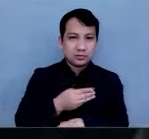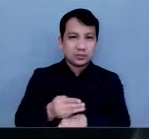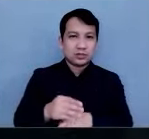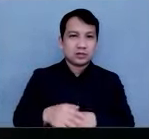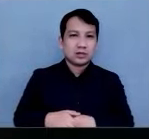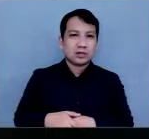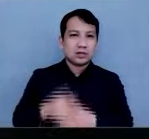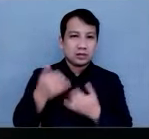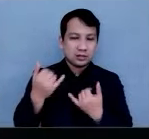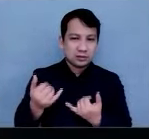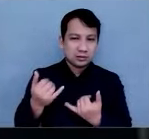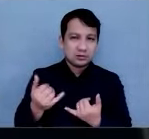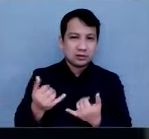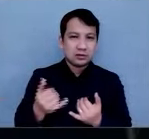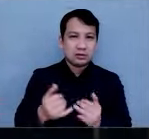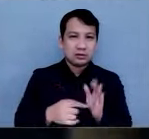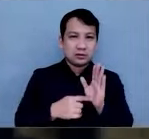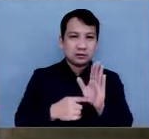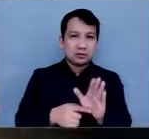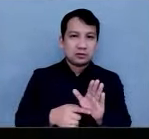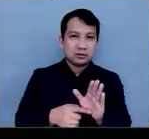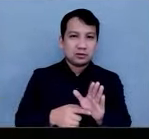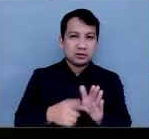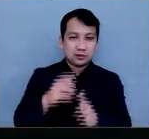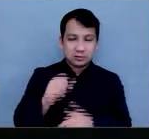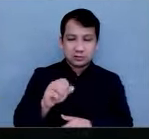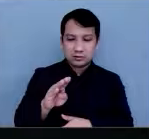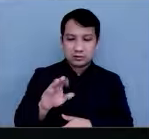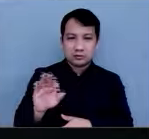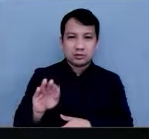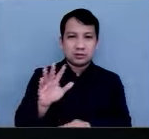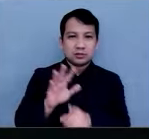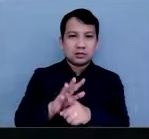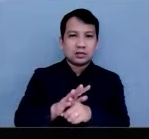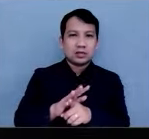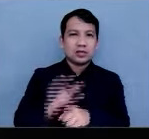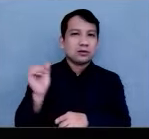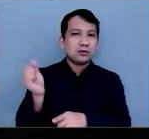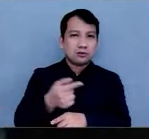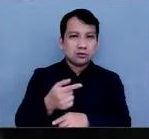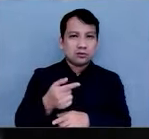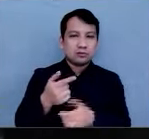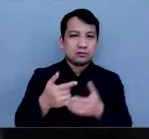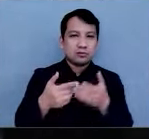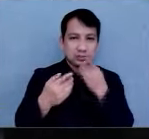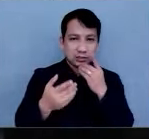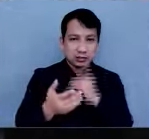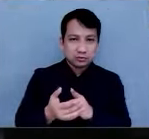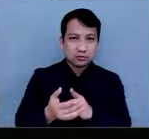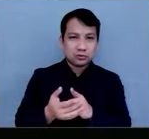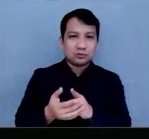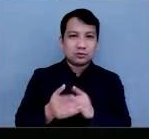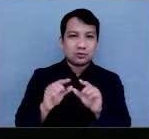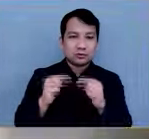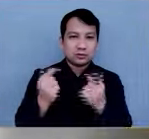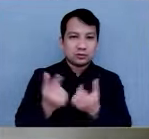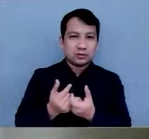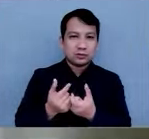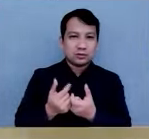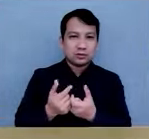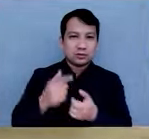Ngayon, muling mag-aalab ang SB19 fans na 18 sa upcoming documentary ng grupo na